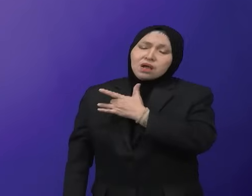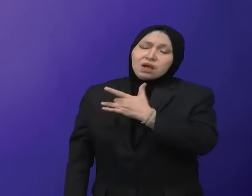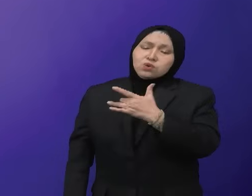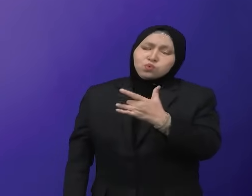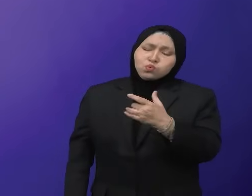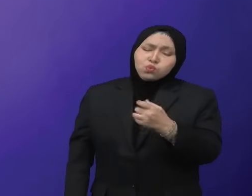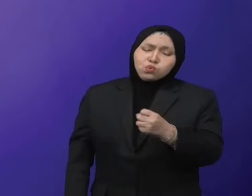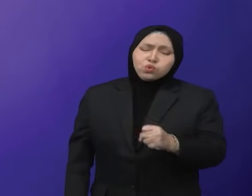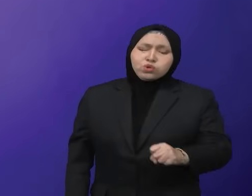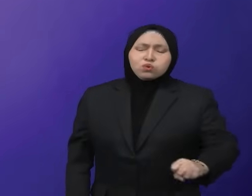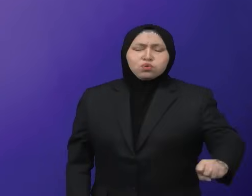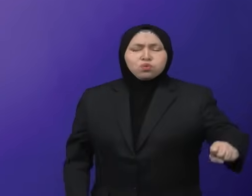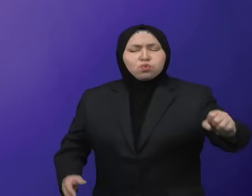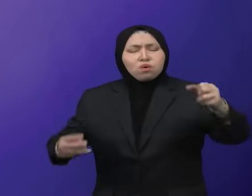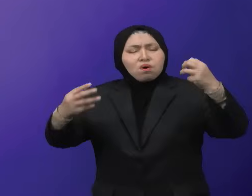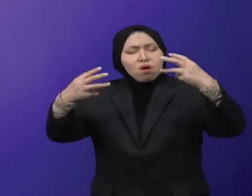آمنوا